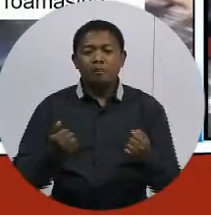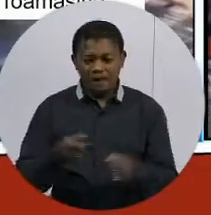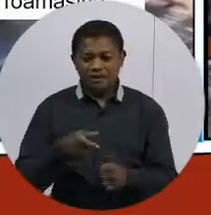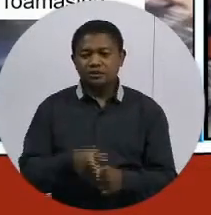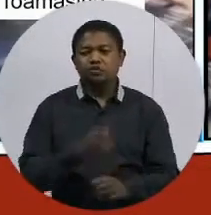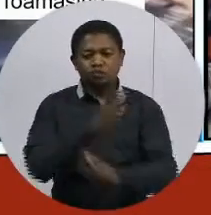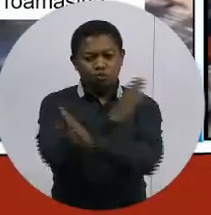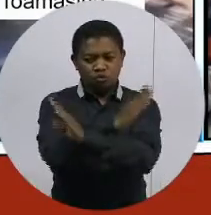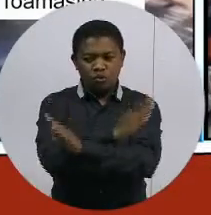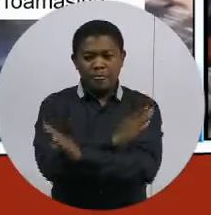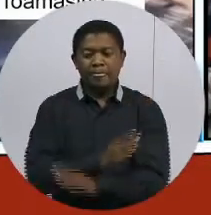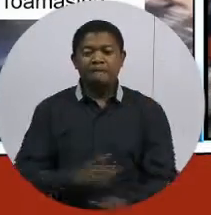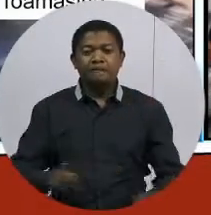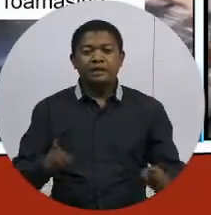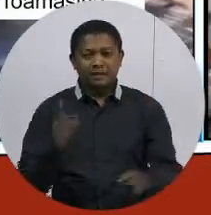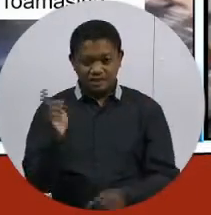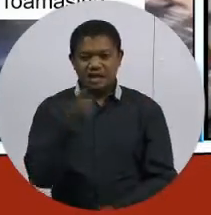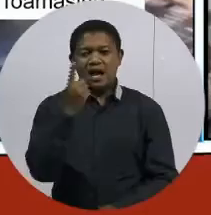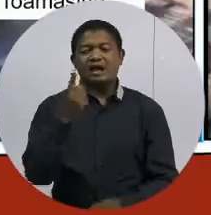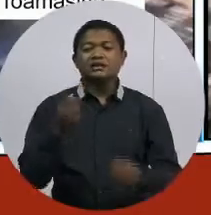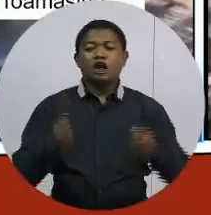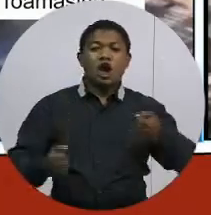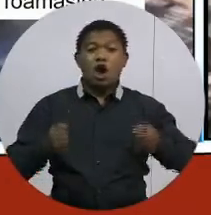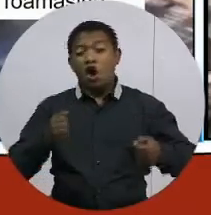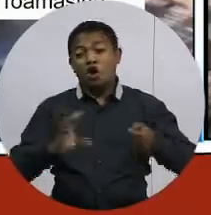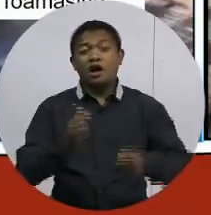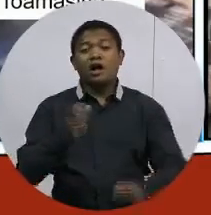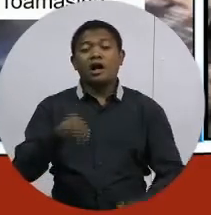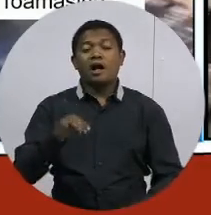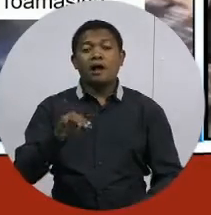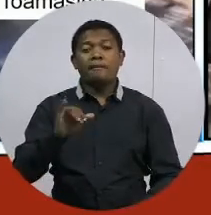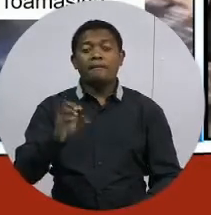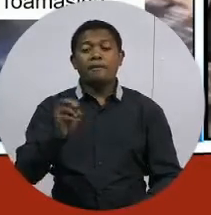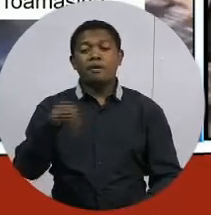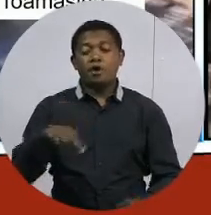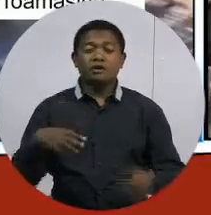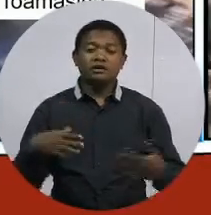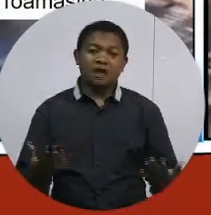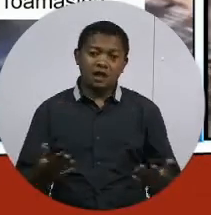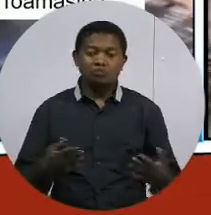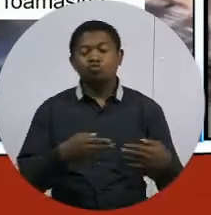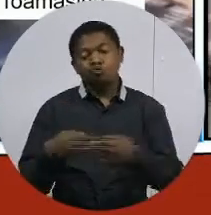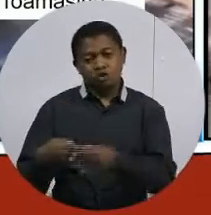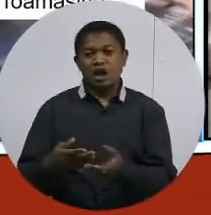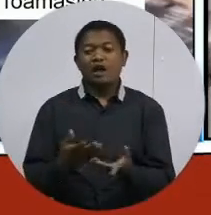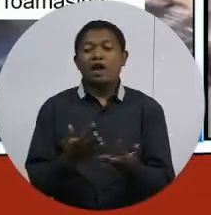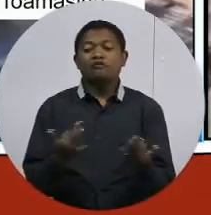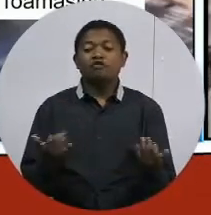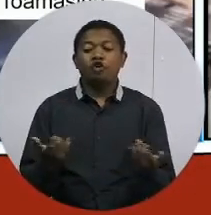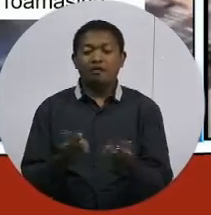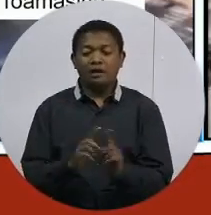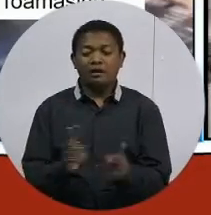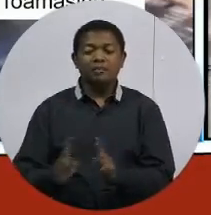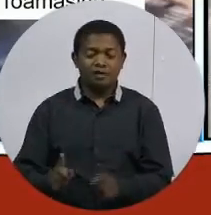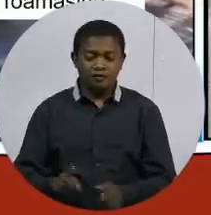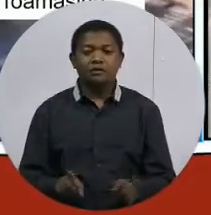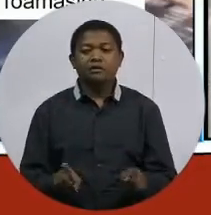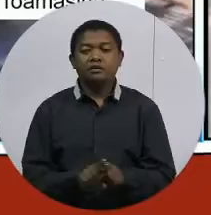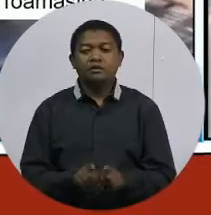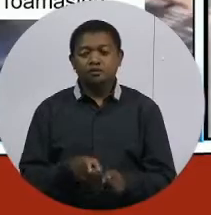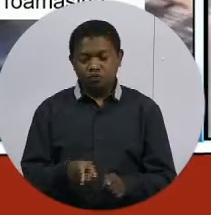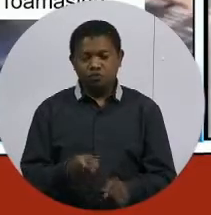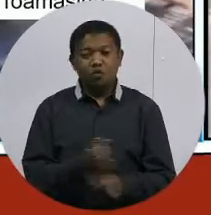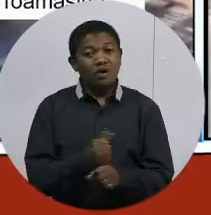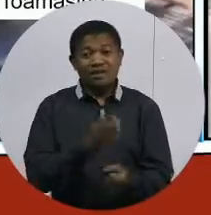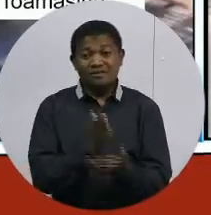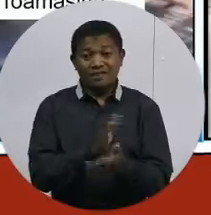ireo olona mitondra kamion zany a sy ny mitatitra entana dia raha misy moa ny atao hoe vatation sanitaira dia mafeno fepetra